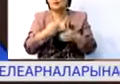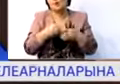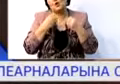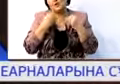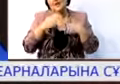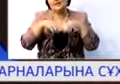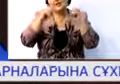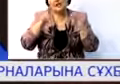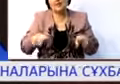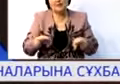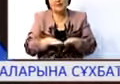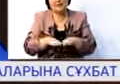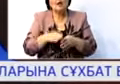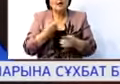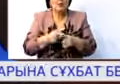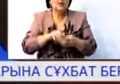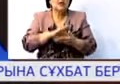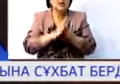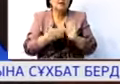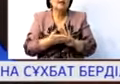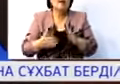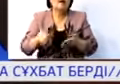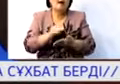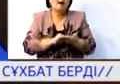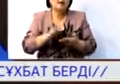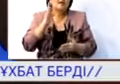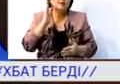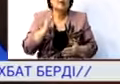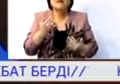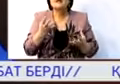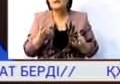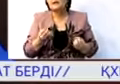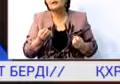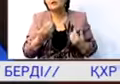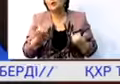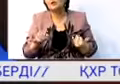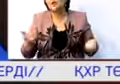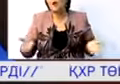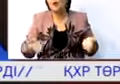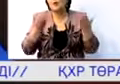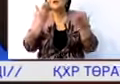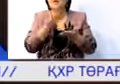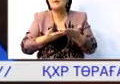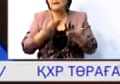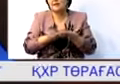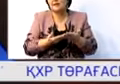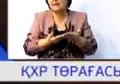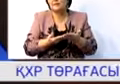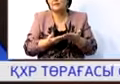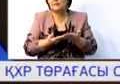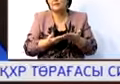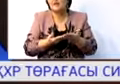жақсы тәжірибе сияқты. Сондықтан осы жағдай қайталанып тұрса, енді осында көтерілген